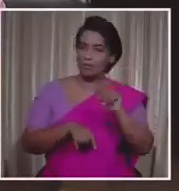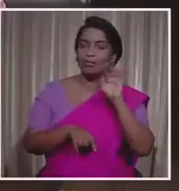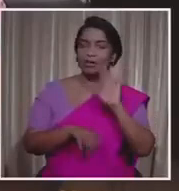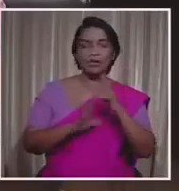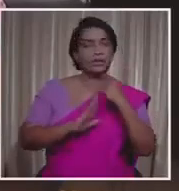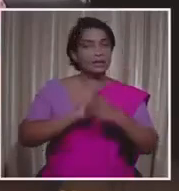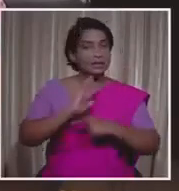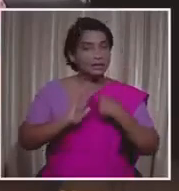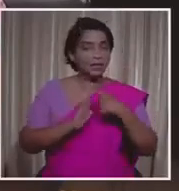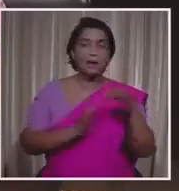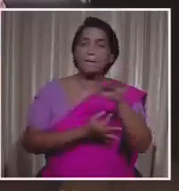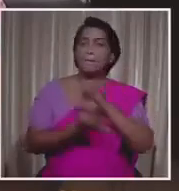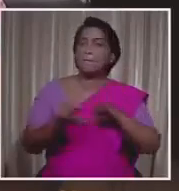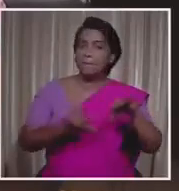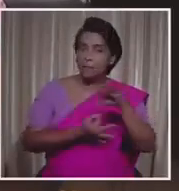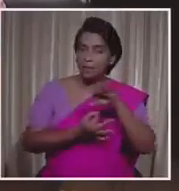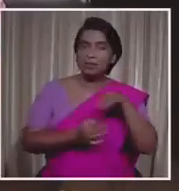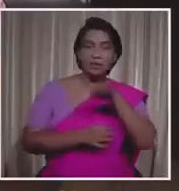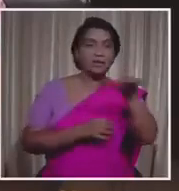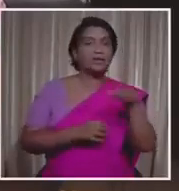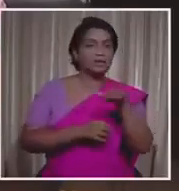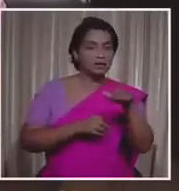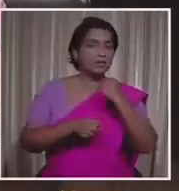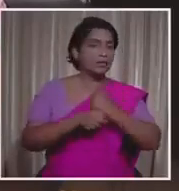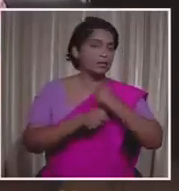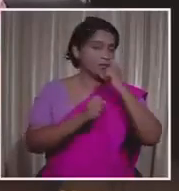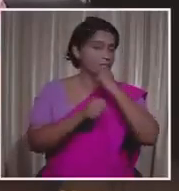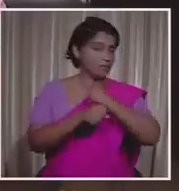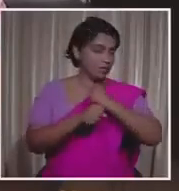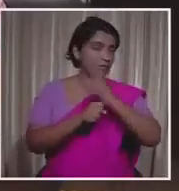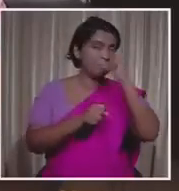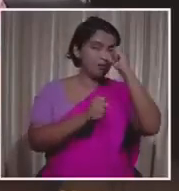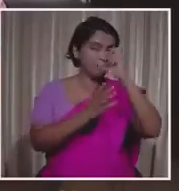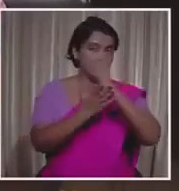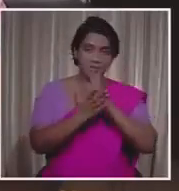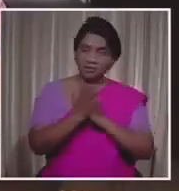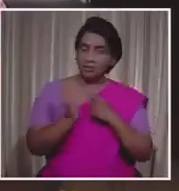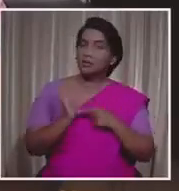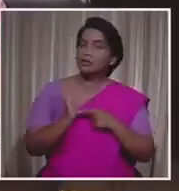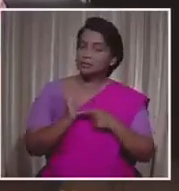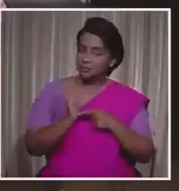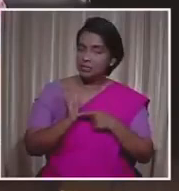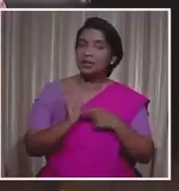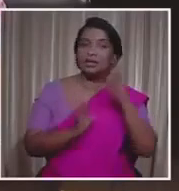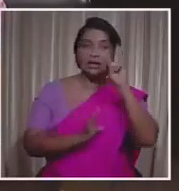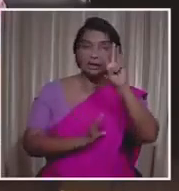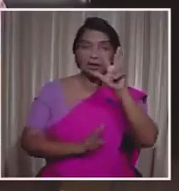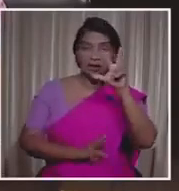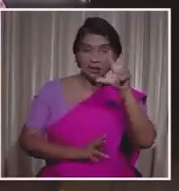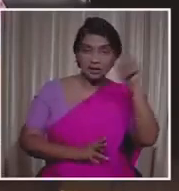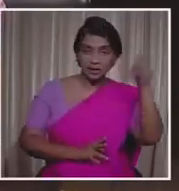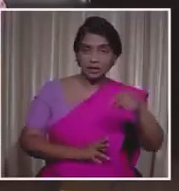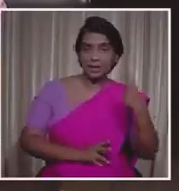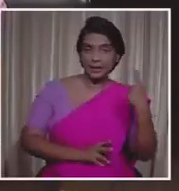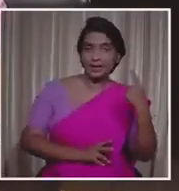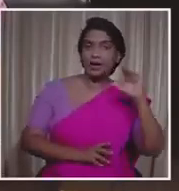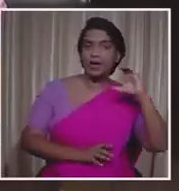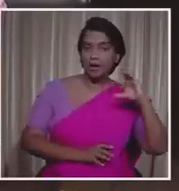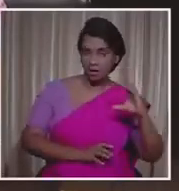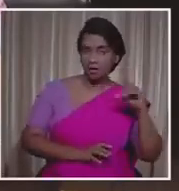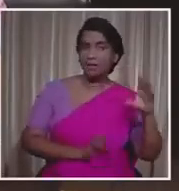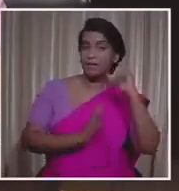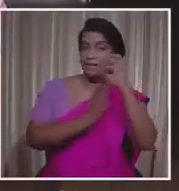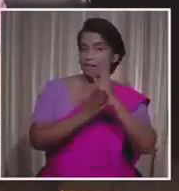ශ්‍රී ලංකා ප්‍රජාතාන්ත්‍රික සමාජවාදී ජනරජයේ ආණ්ඩුක්‍රම ව්‍යවස්ථාවේ 38(1)(a)